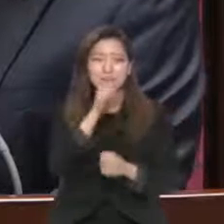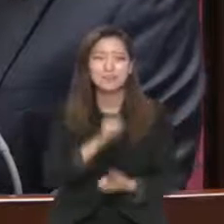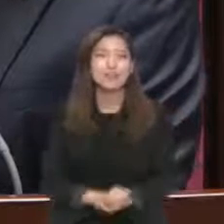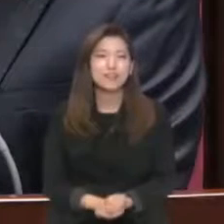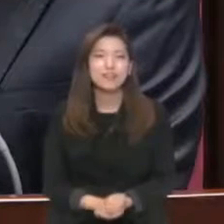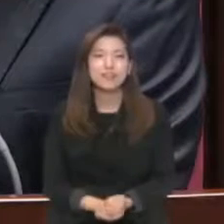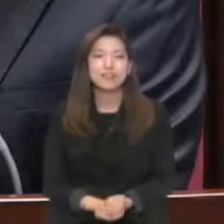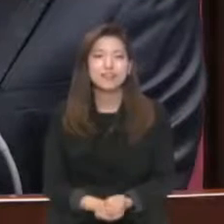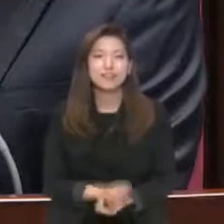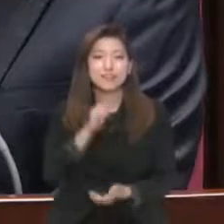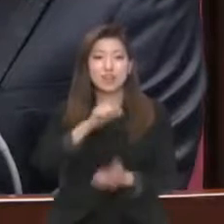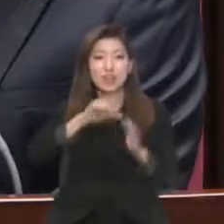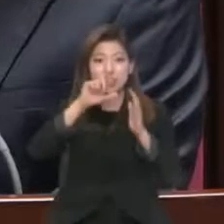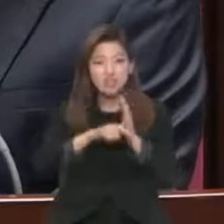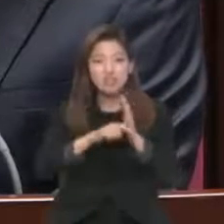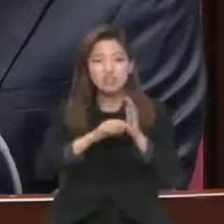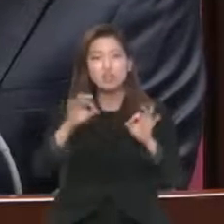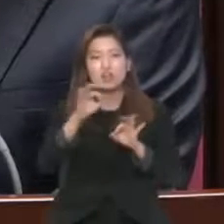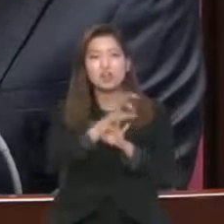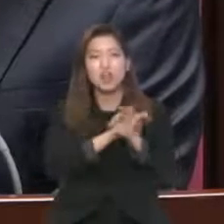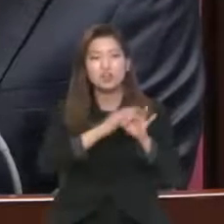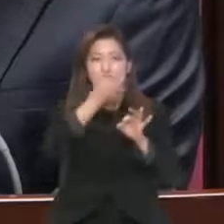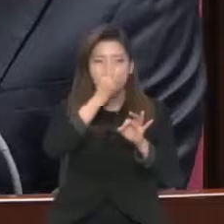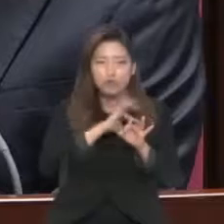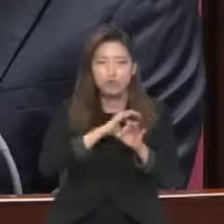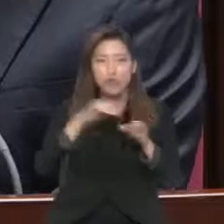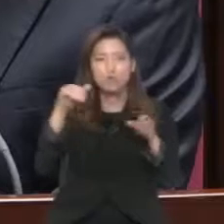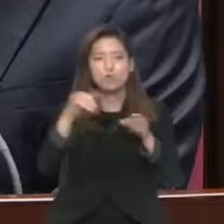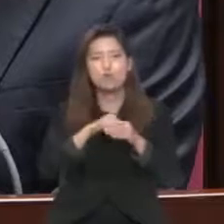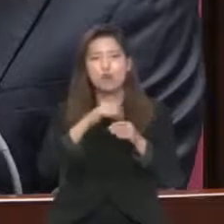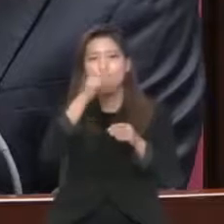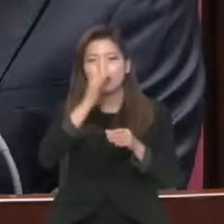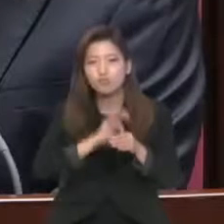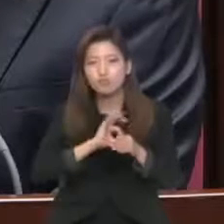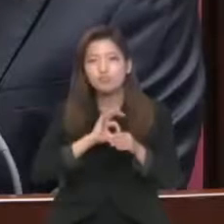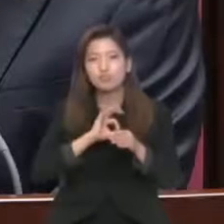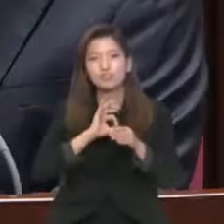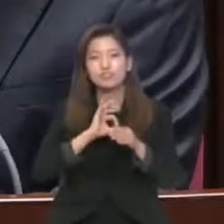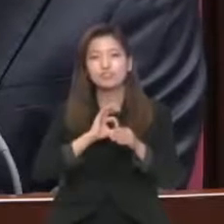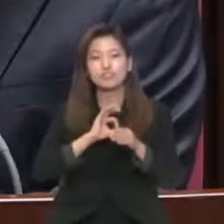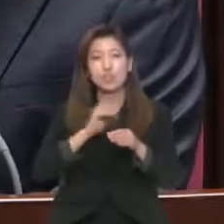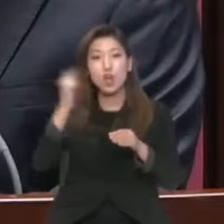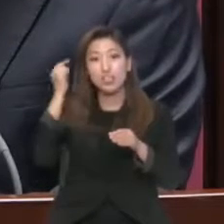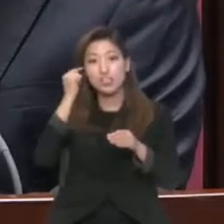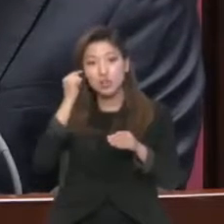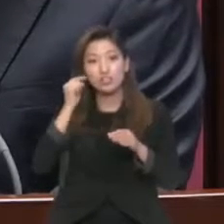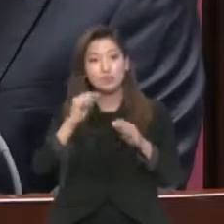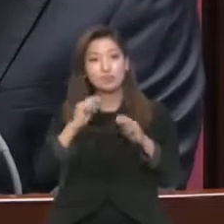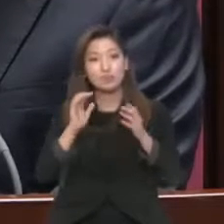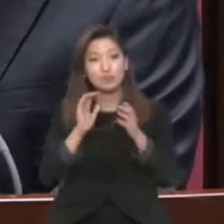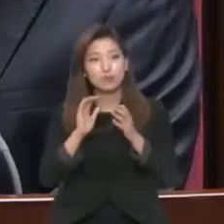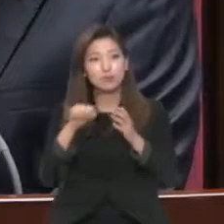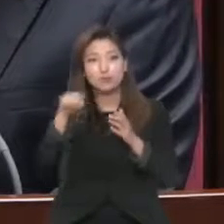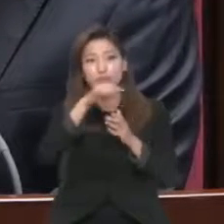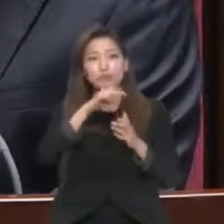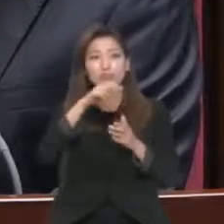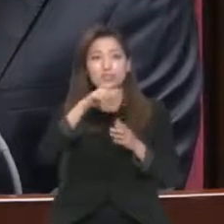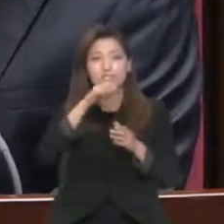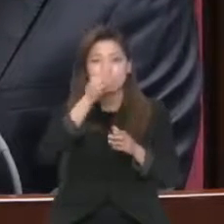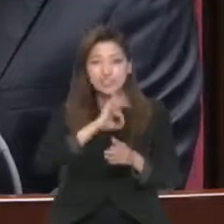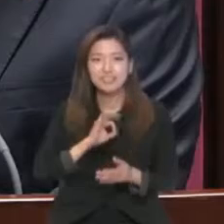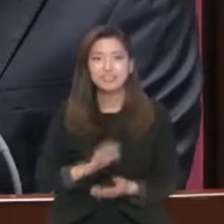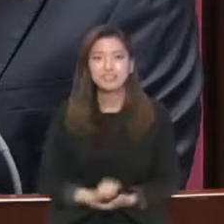있는 경제적인 유익함, 또 문화적인 유익함, 또 무정형의 정신적인 유익함, 그리고 더